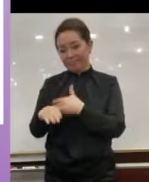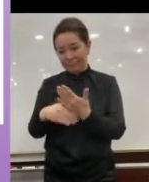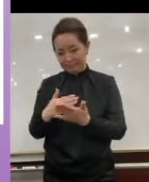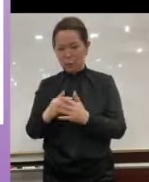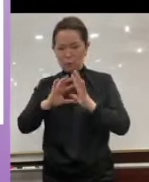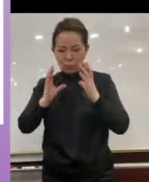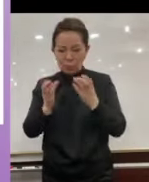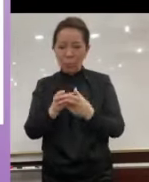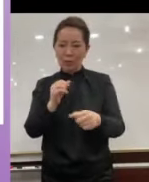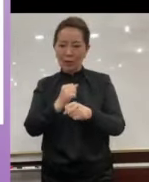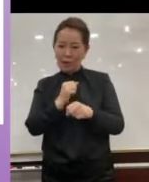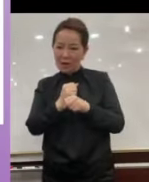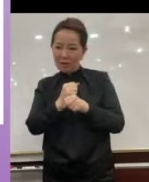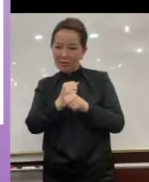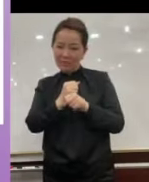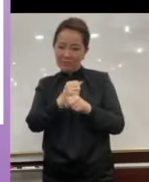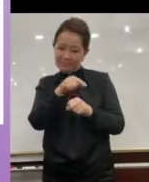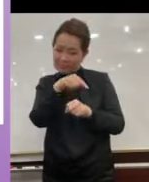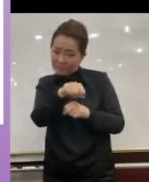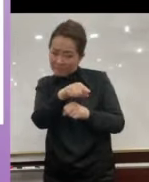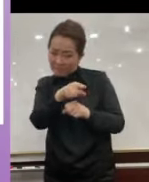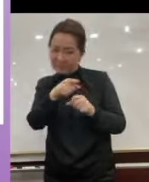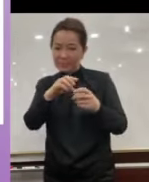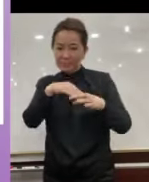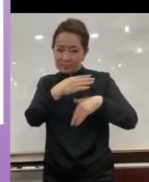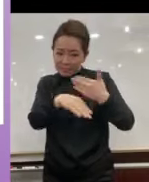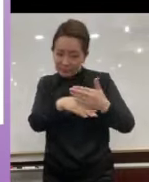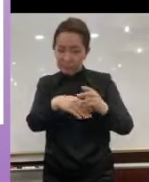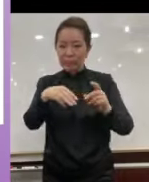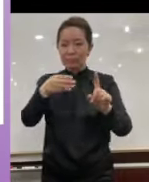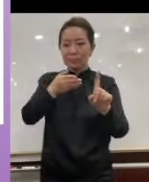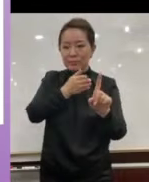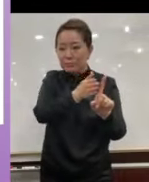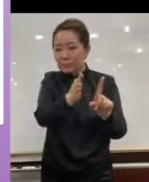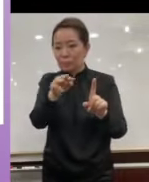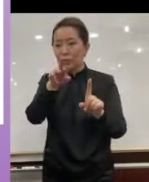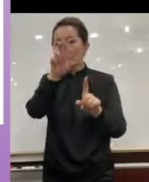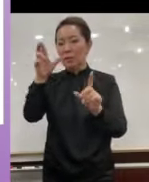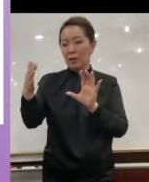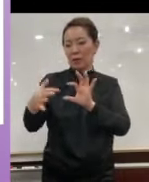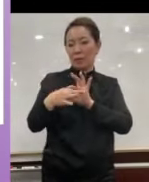ажиллагаагаа төрийн бус байгууллагуудынхаа төлөөллөлттэй хамтарч хийдэг.